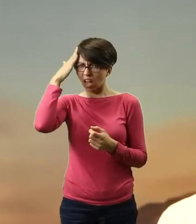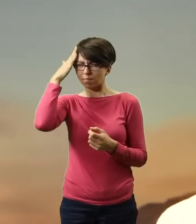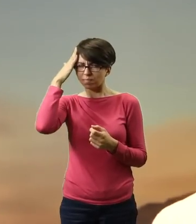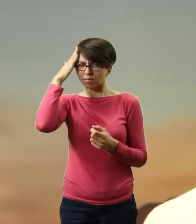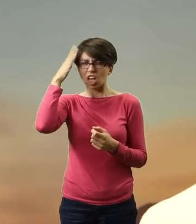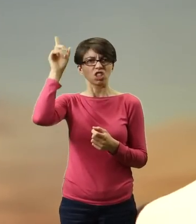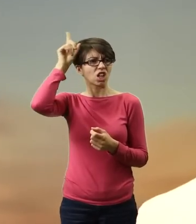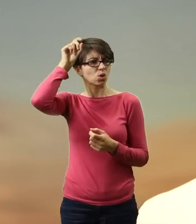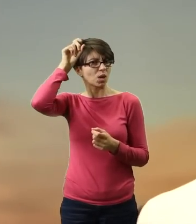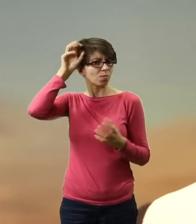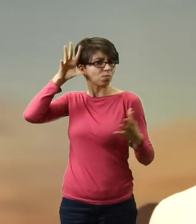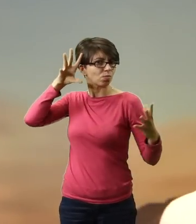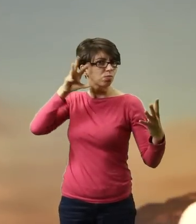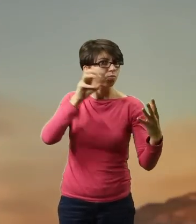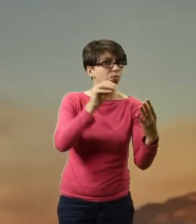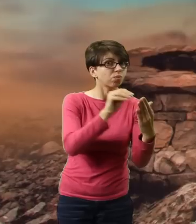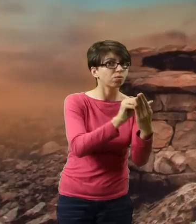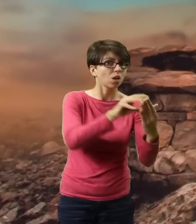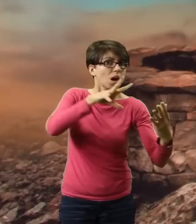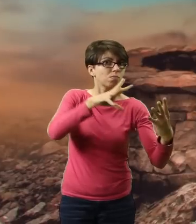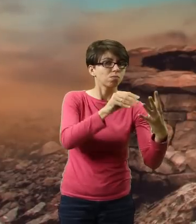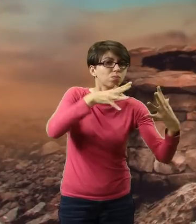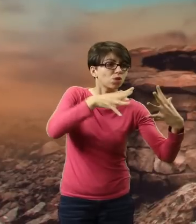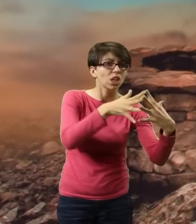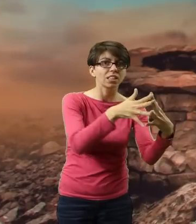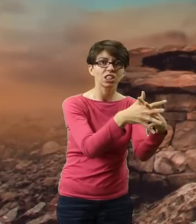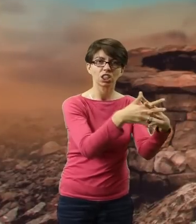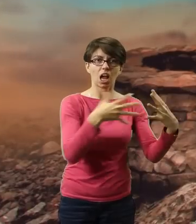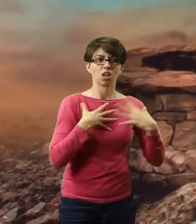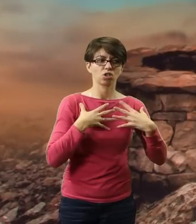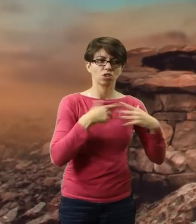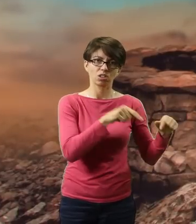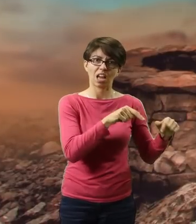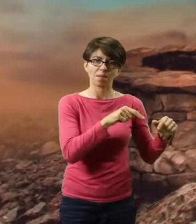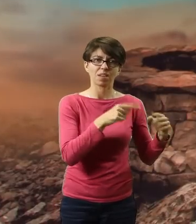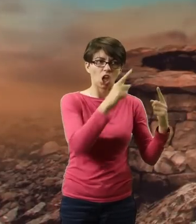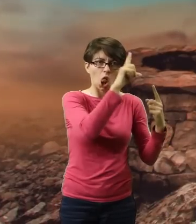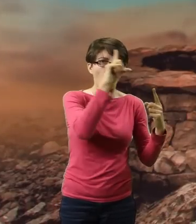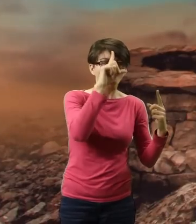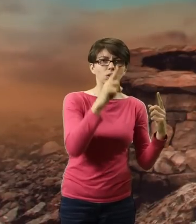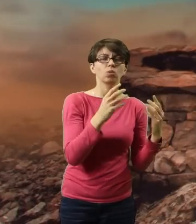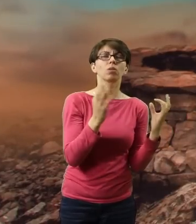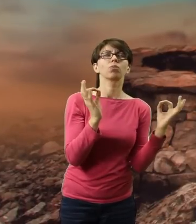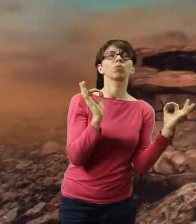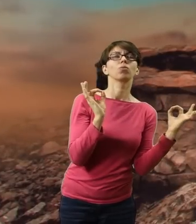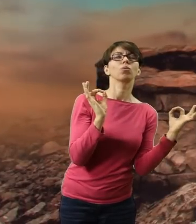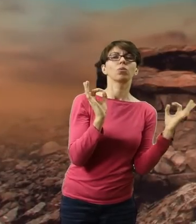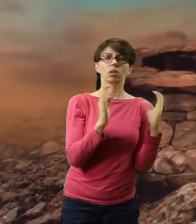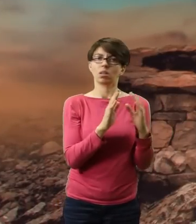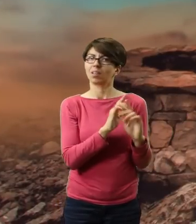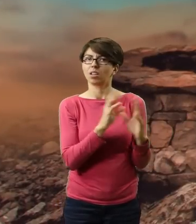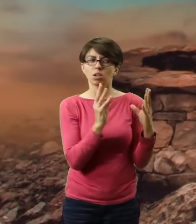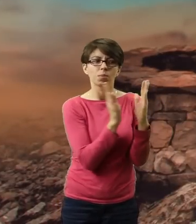jakieś formy ingerencji złego ducha w życie osób które praktykują jogę czy medytację wschodu A są osobami